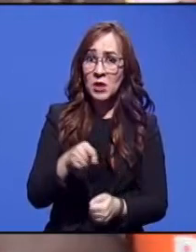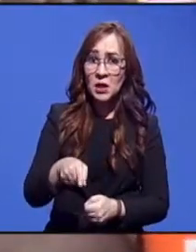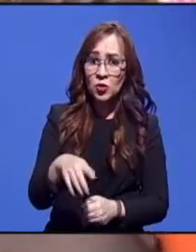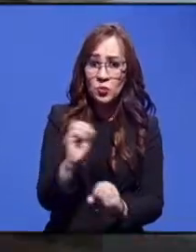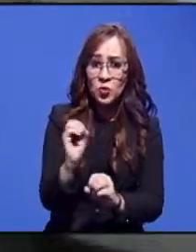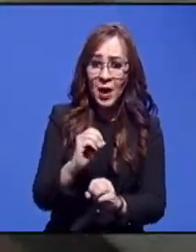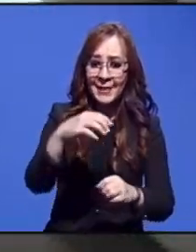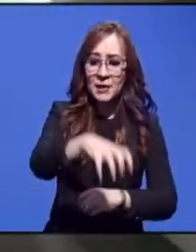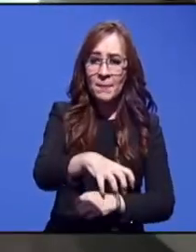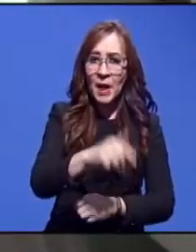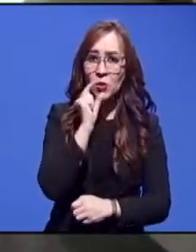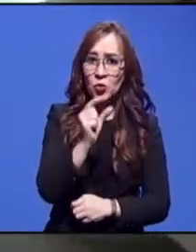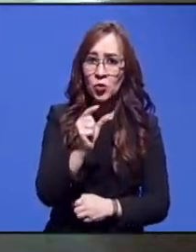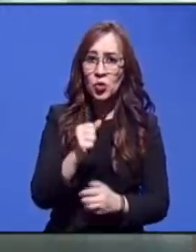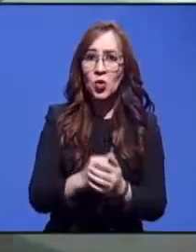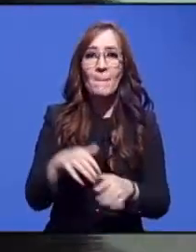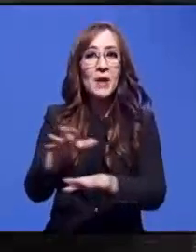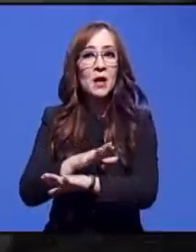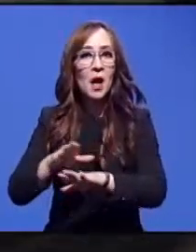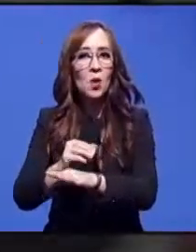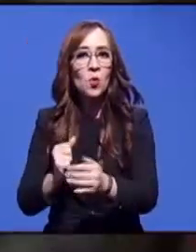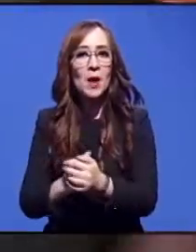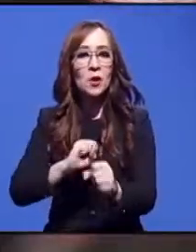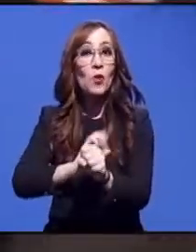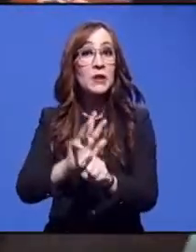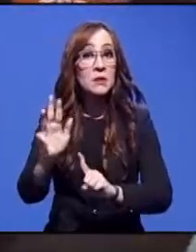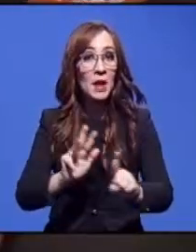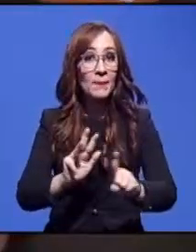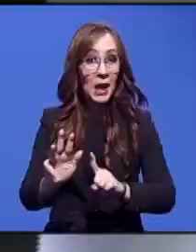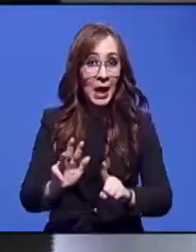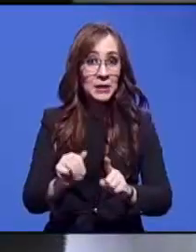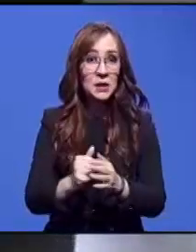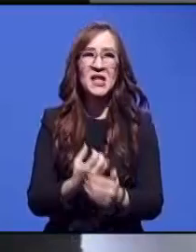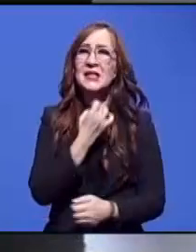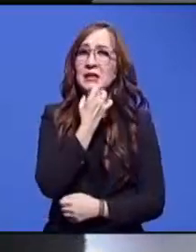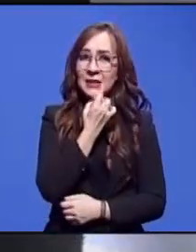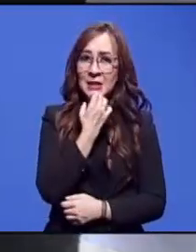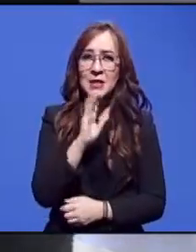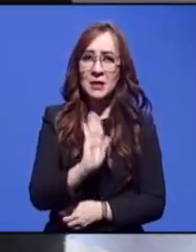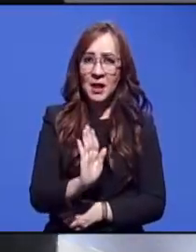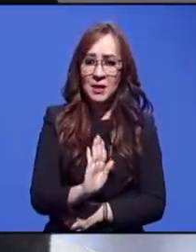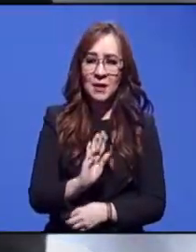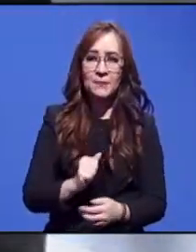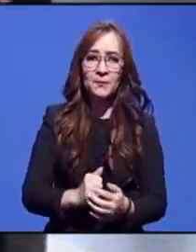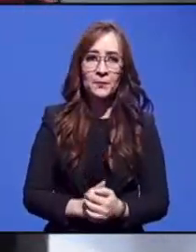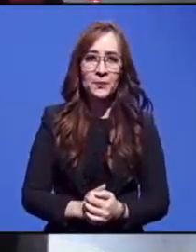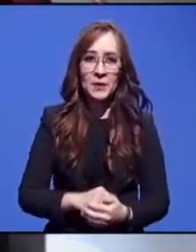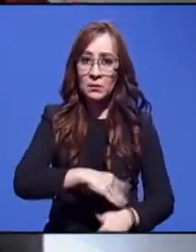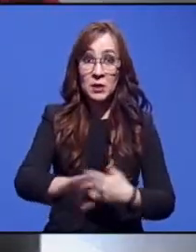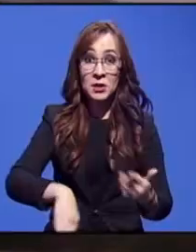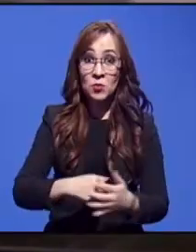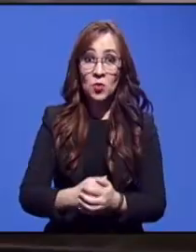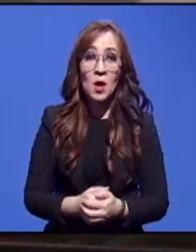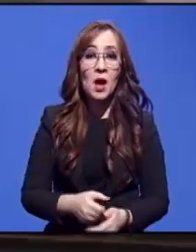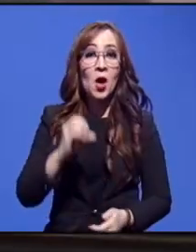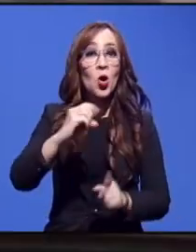pemerintah. Hasil pemeriksaan, hotel ini terbukti menampung pasien COVID-19 secara ilegal. Kendati seluruh pasien yang berstatus OTG sudah